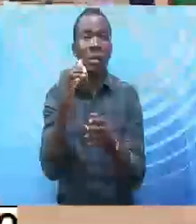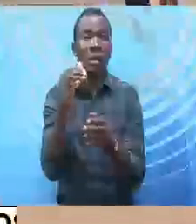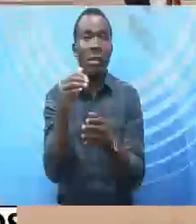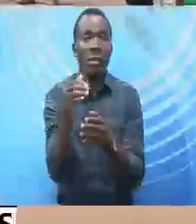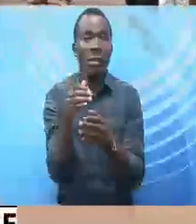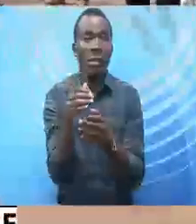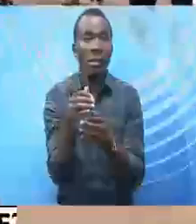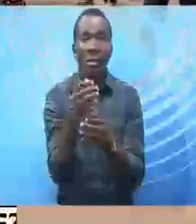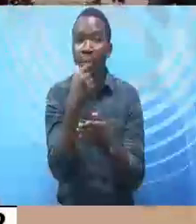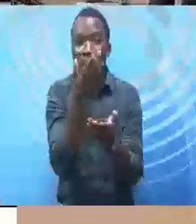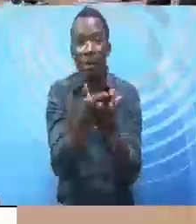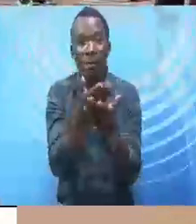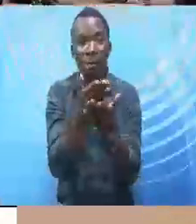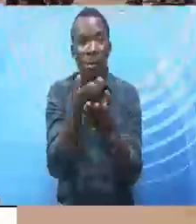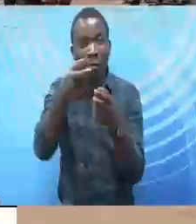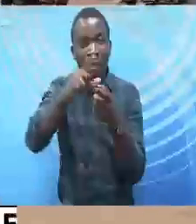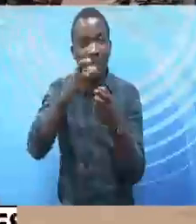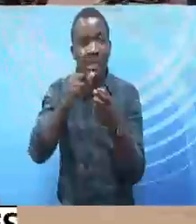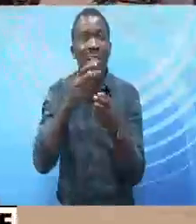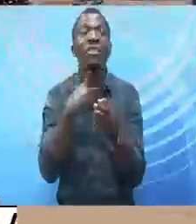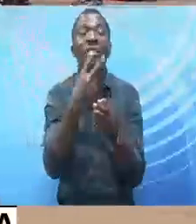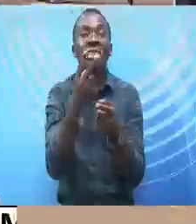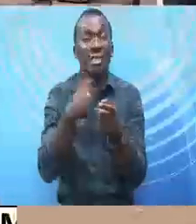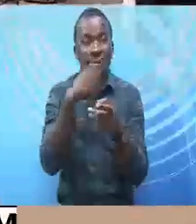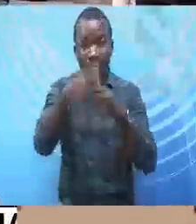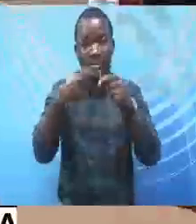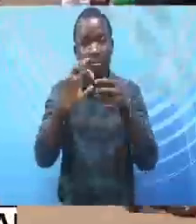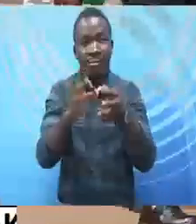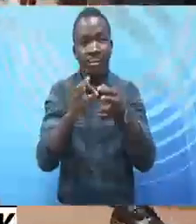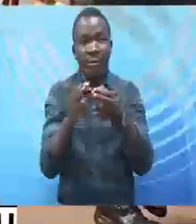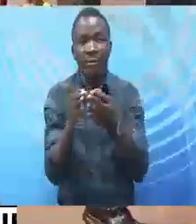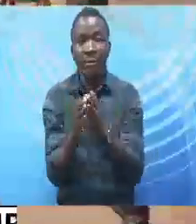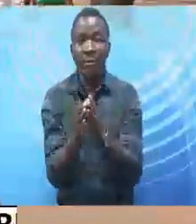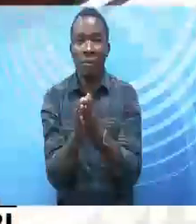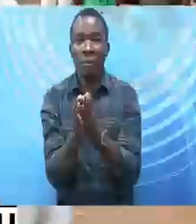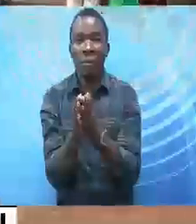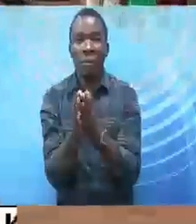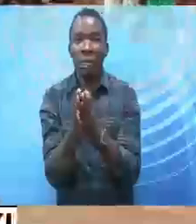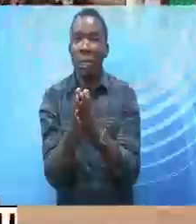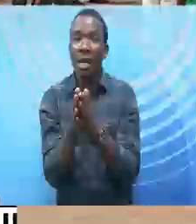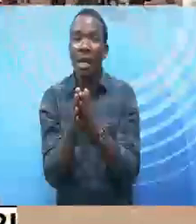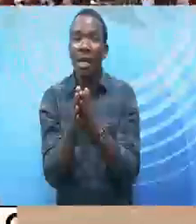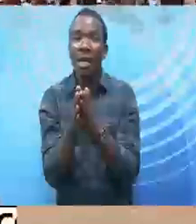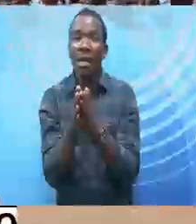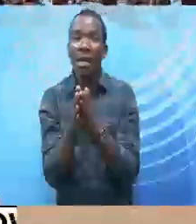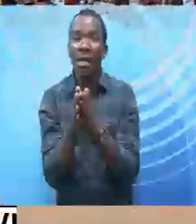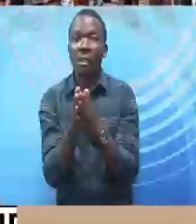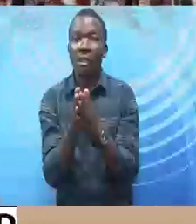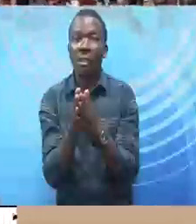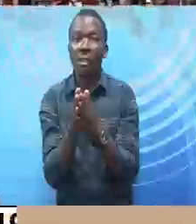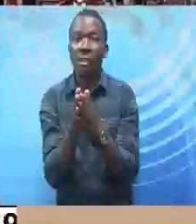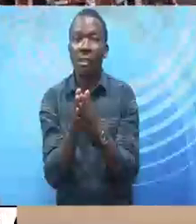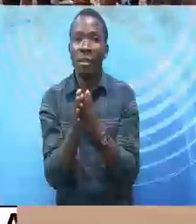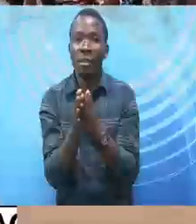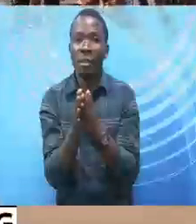ingendo bugakishirwa mu bikorwa byateraga abaturage kwivuvuta bavuga ko imyanzuro bayiturwa hejuru nibahabwe umwanya wo kubanza kwitegura ishyirwa mu